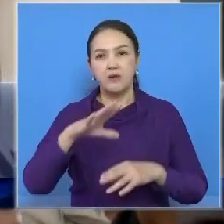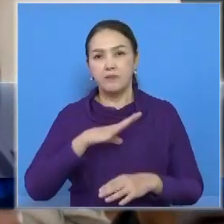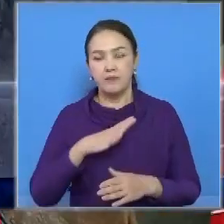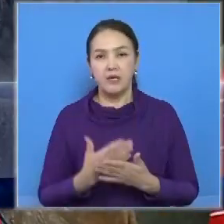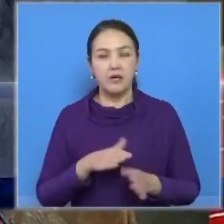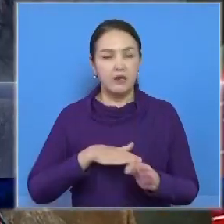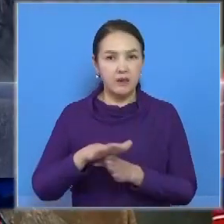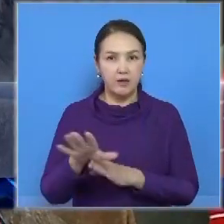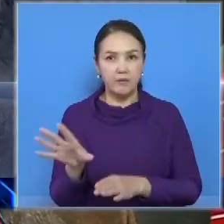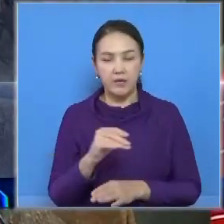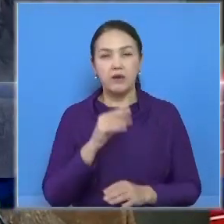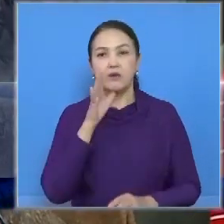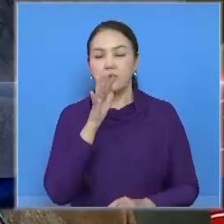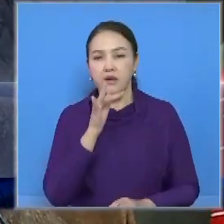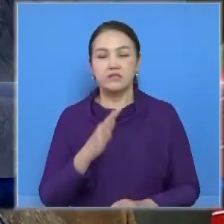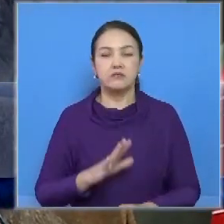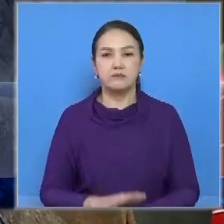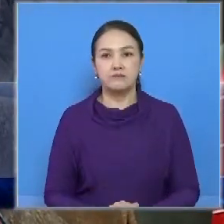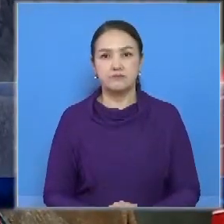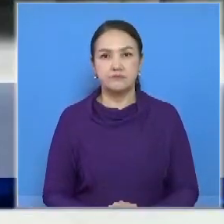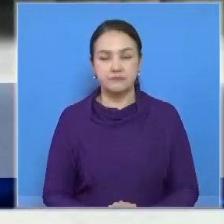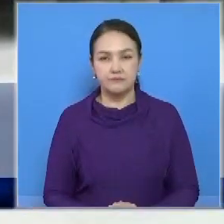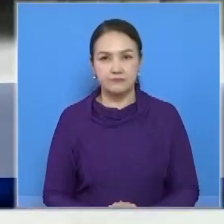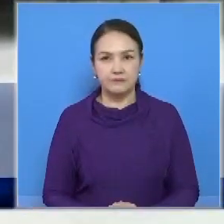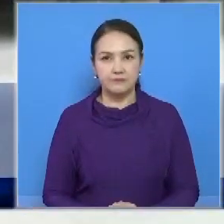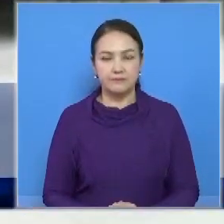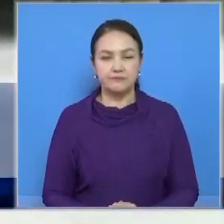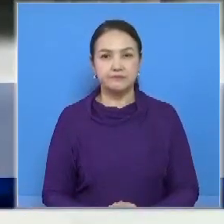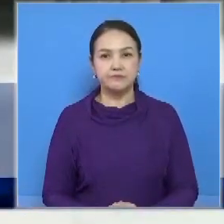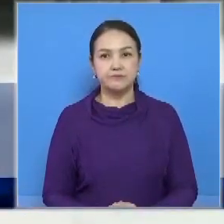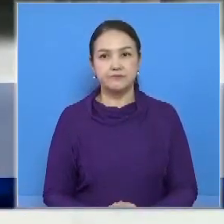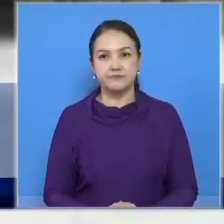Ал орындалу барысы уақыт еншісінде. Райгүл Еншібай, Бақытжан Едігеев, Ақтөбе телеарнасы.